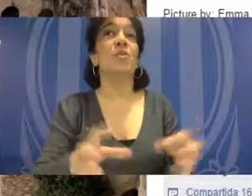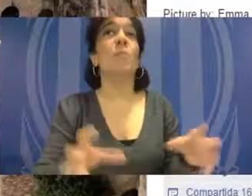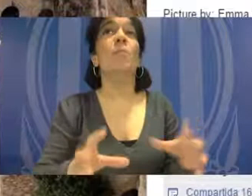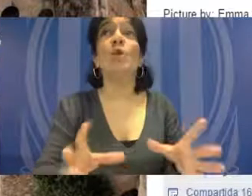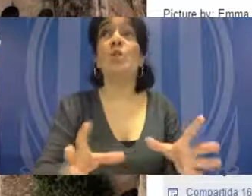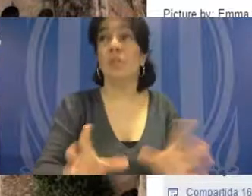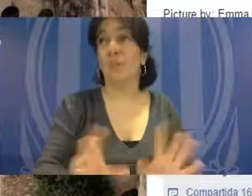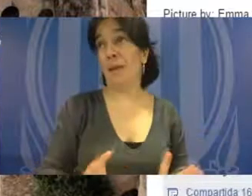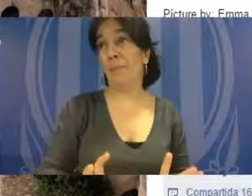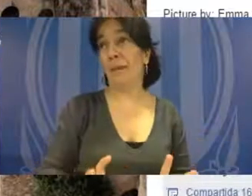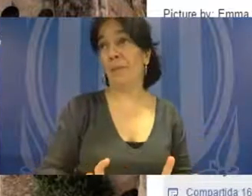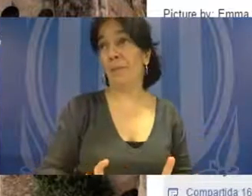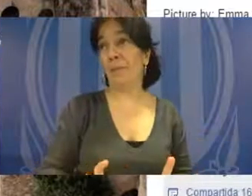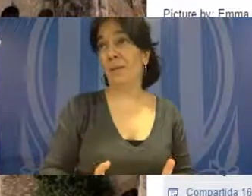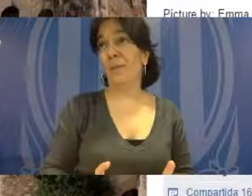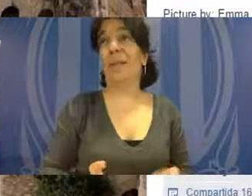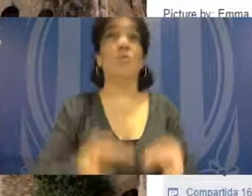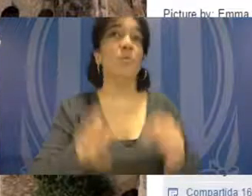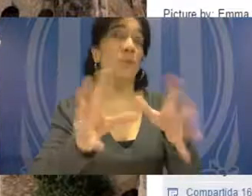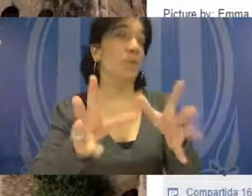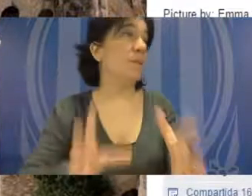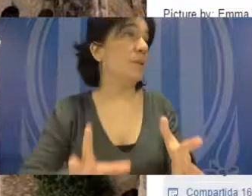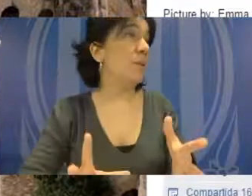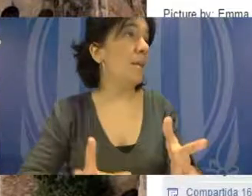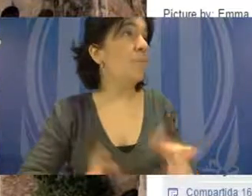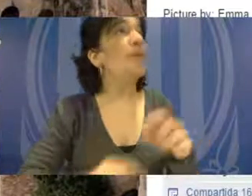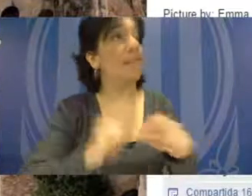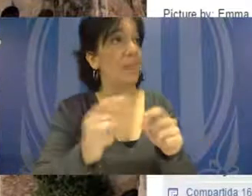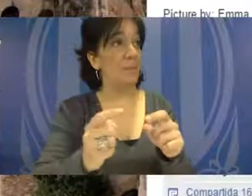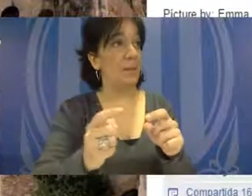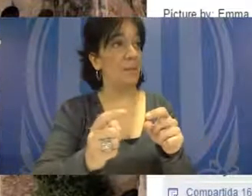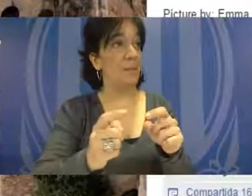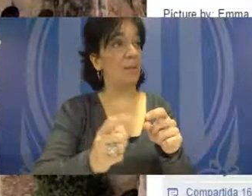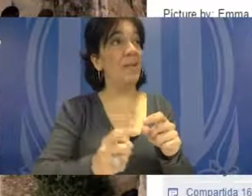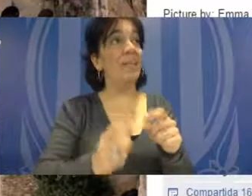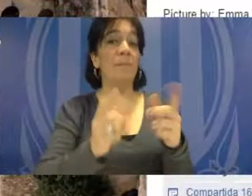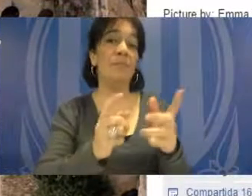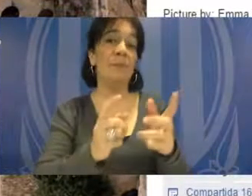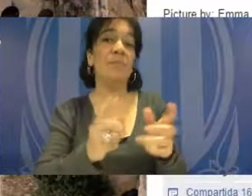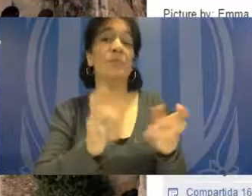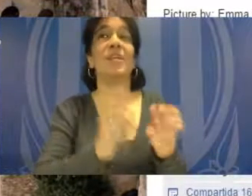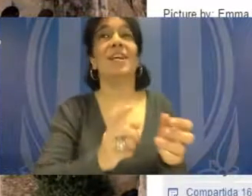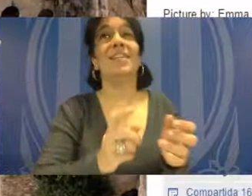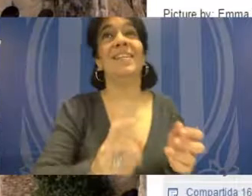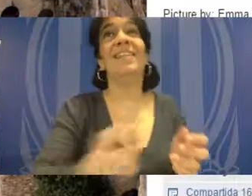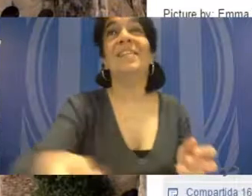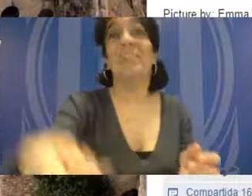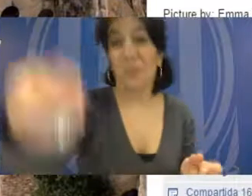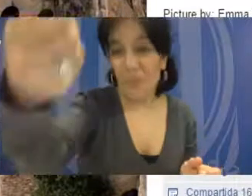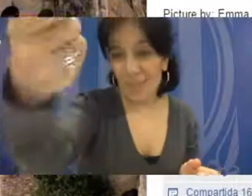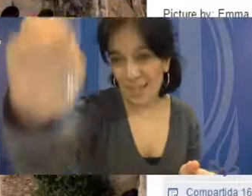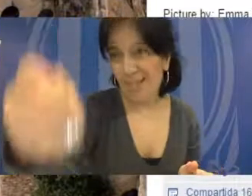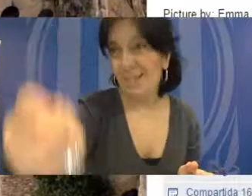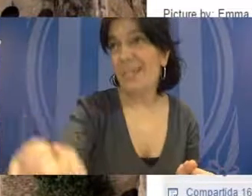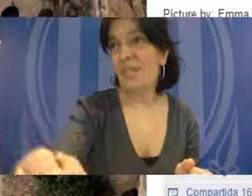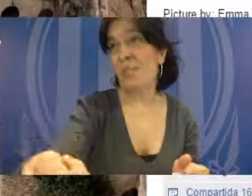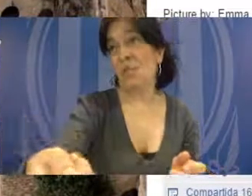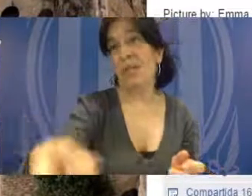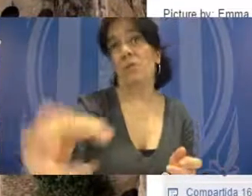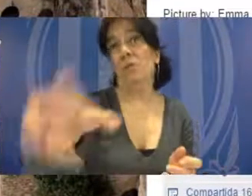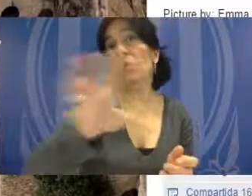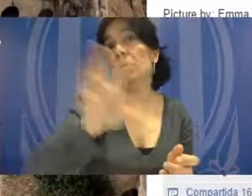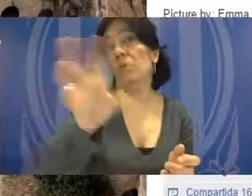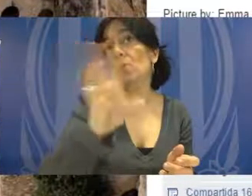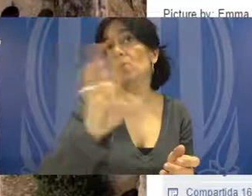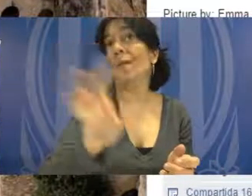diem que són posts amb premi, perquè és un post habitual però té aquest premi. I també fem doncs, que la gent s'habituï a llegir els posts,